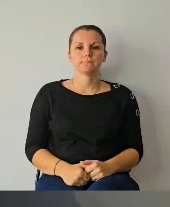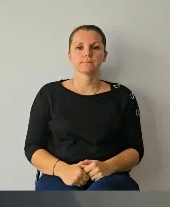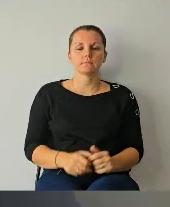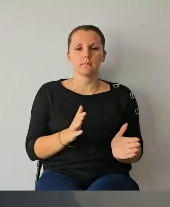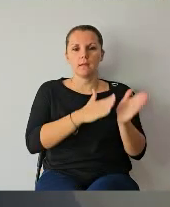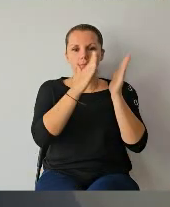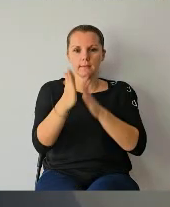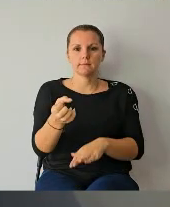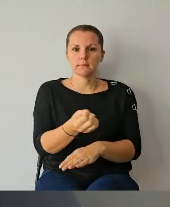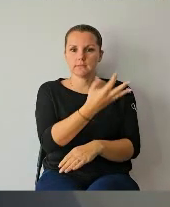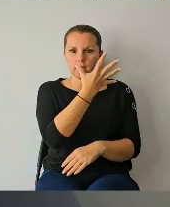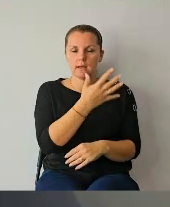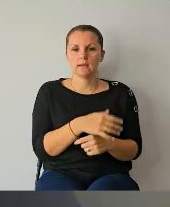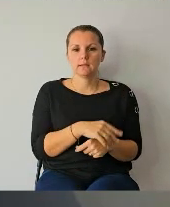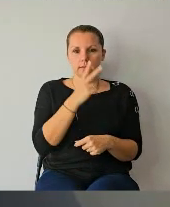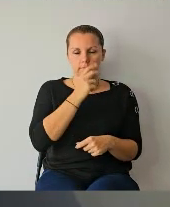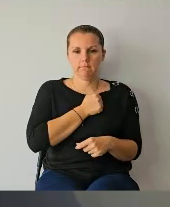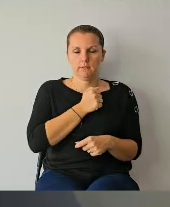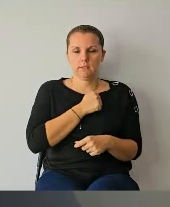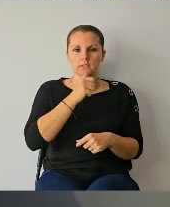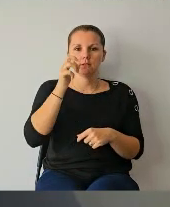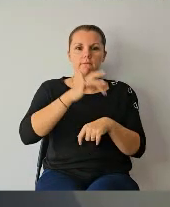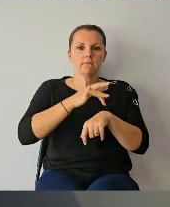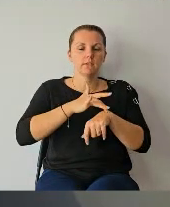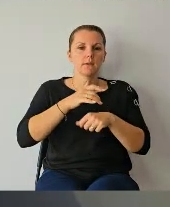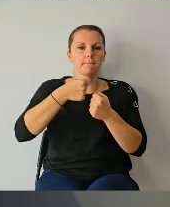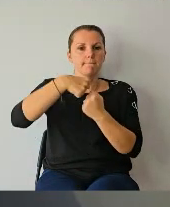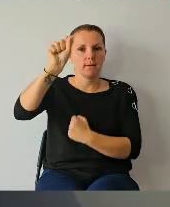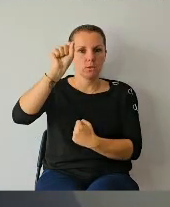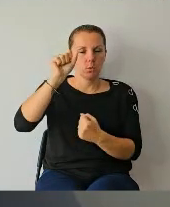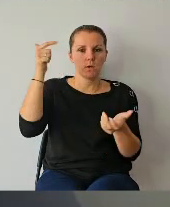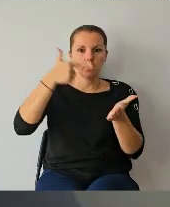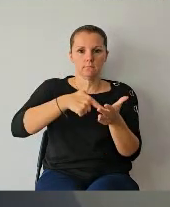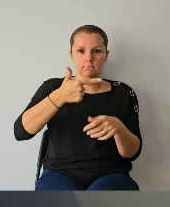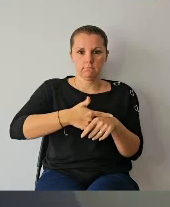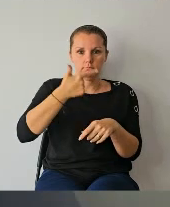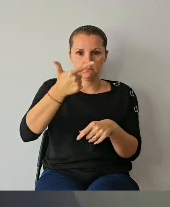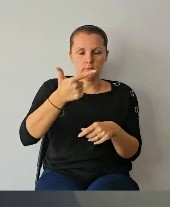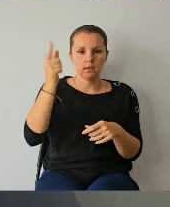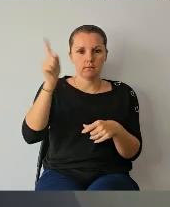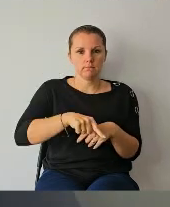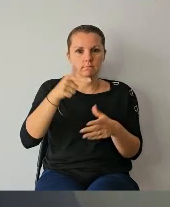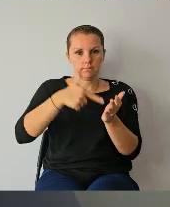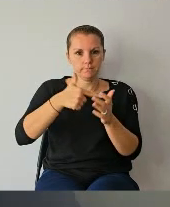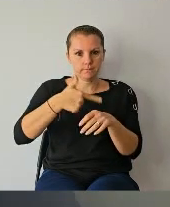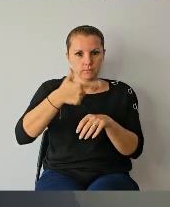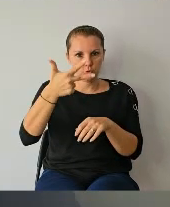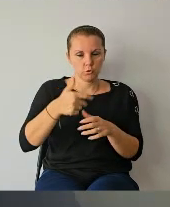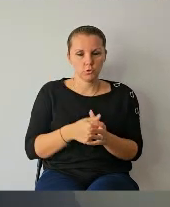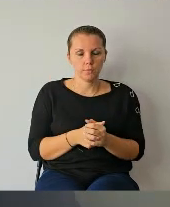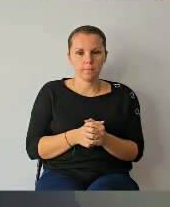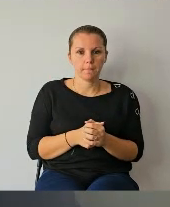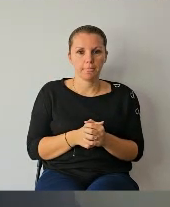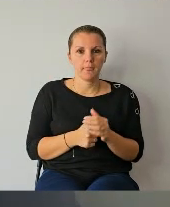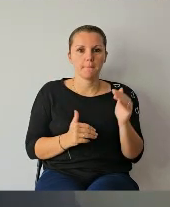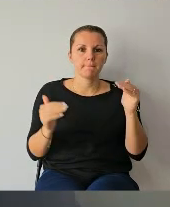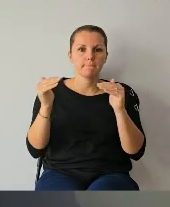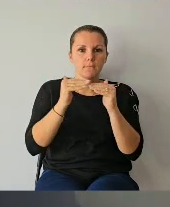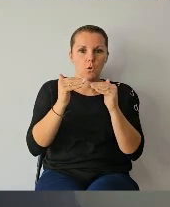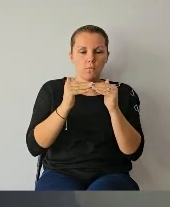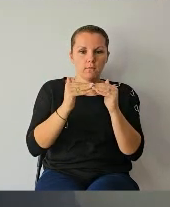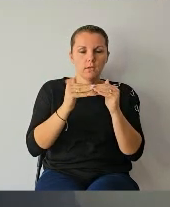Kolejnym slajdem jest slajd przedstawiający wyniki maturalne 2022 na 2023 w porównaniu do